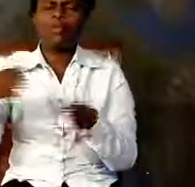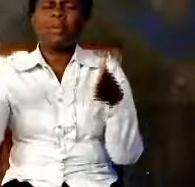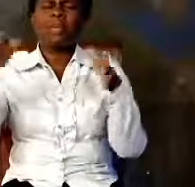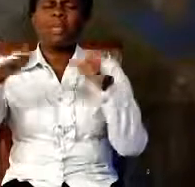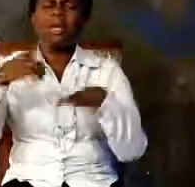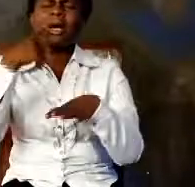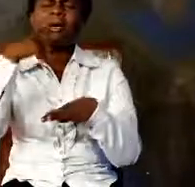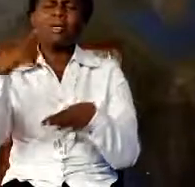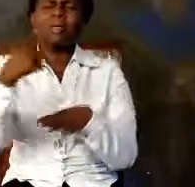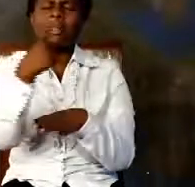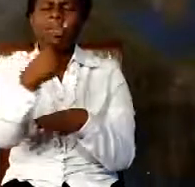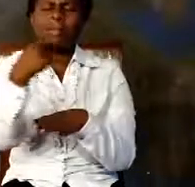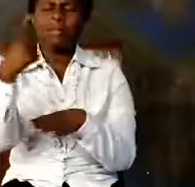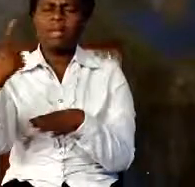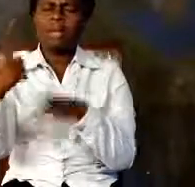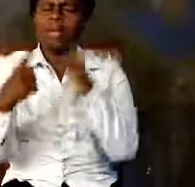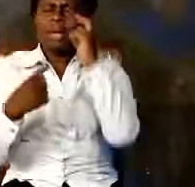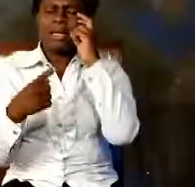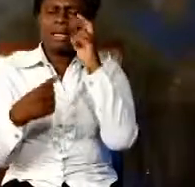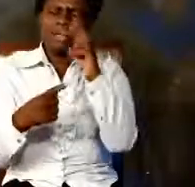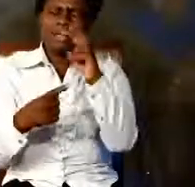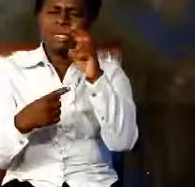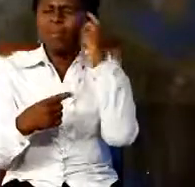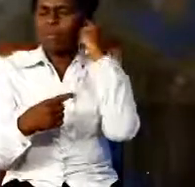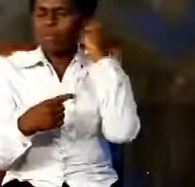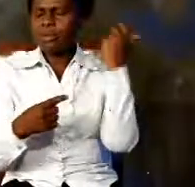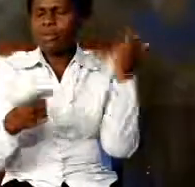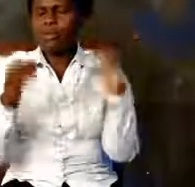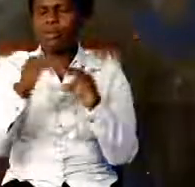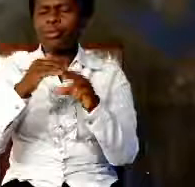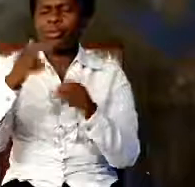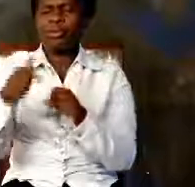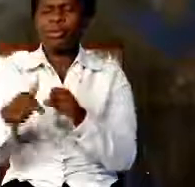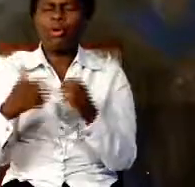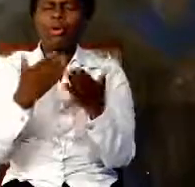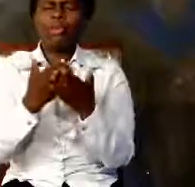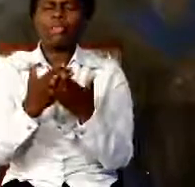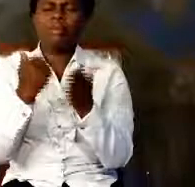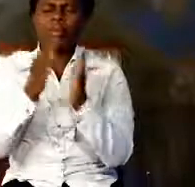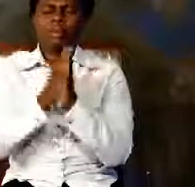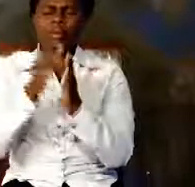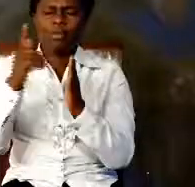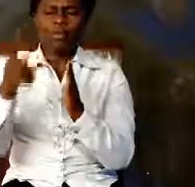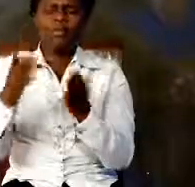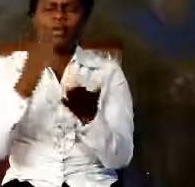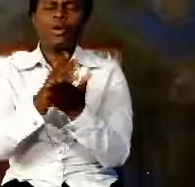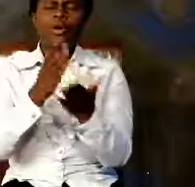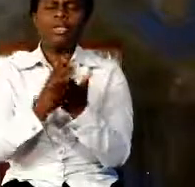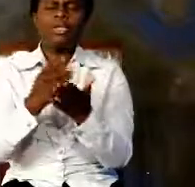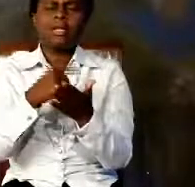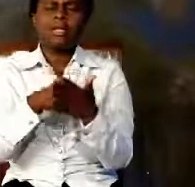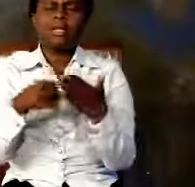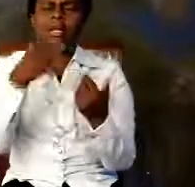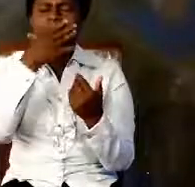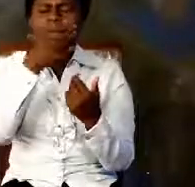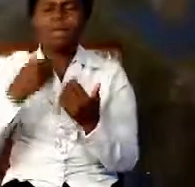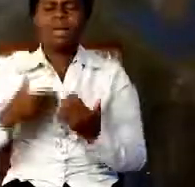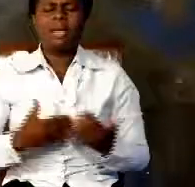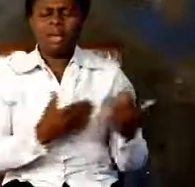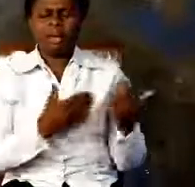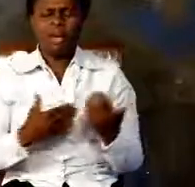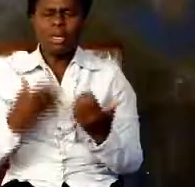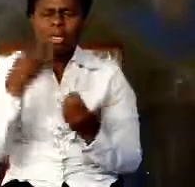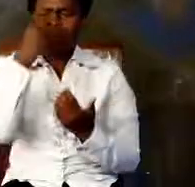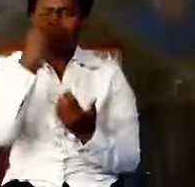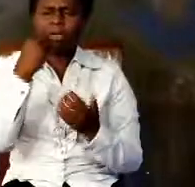kwa kila mmoja anayetazama na kusikia ujumbe huu. Maana ndivyo tuombavyo katika jina la Baba na la Mwana na la